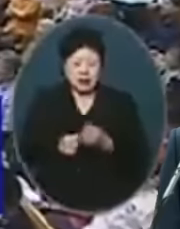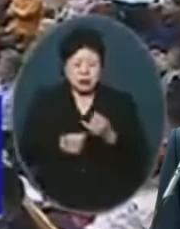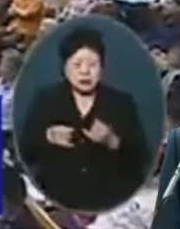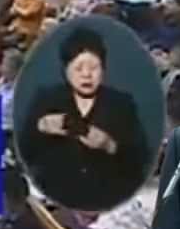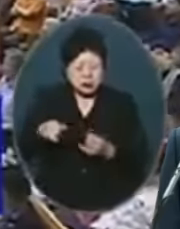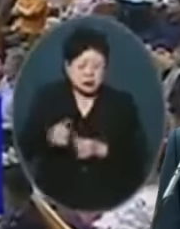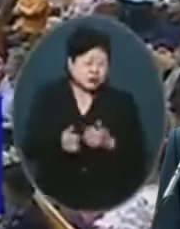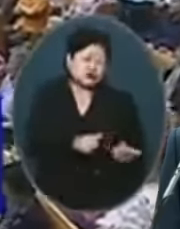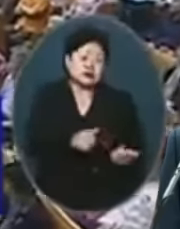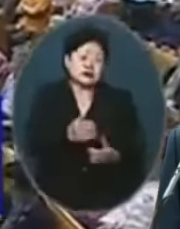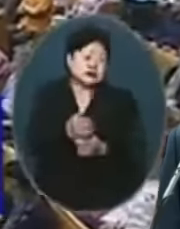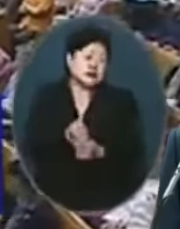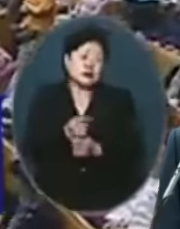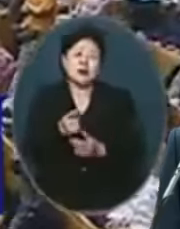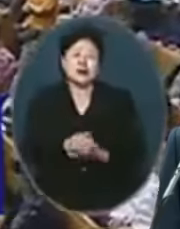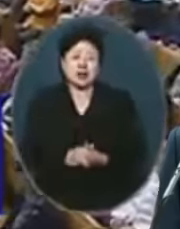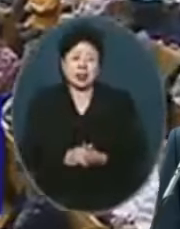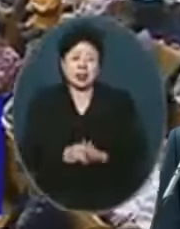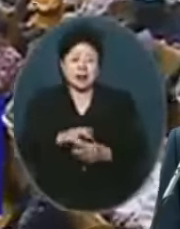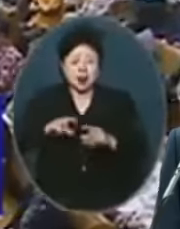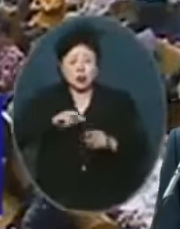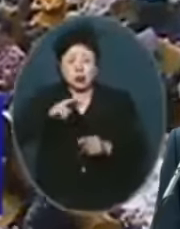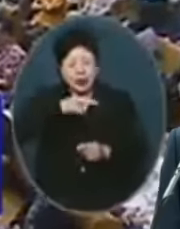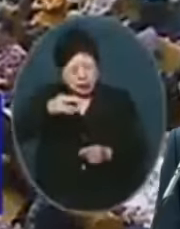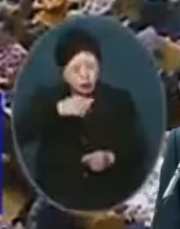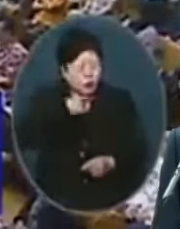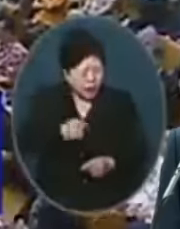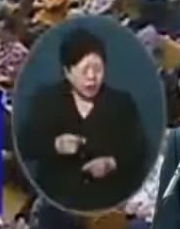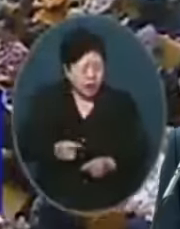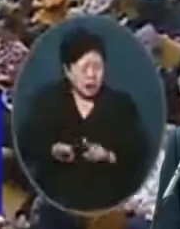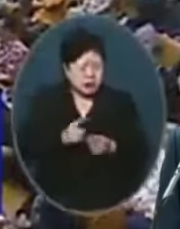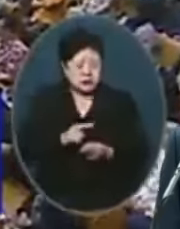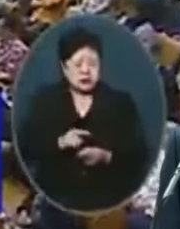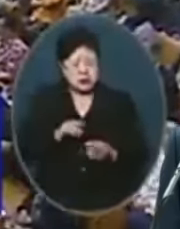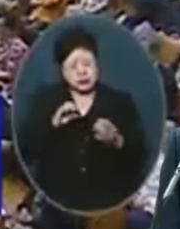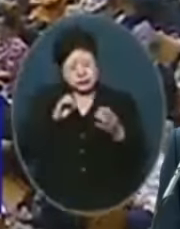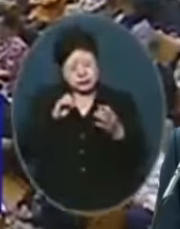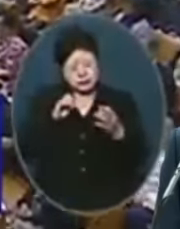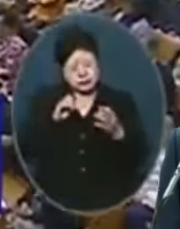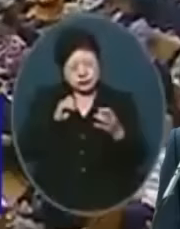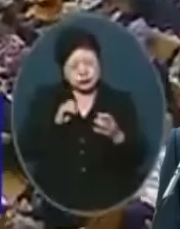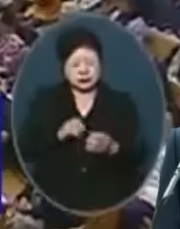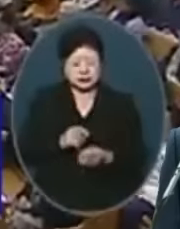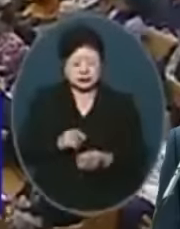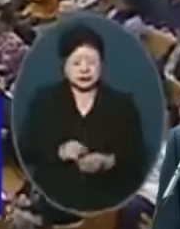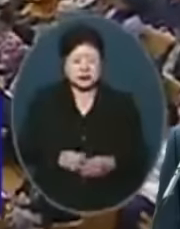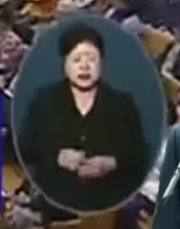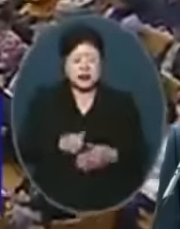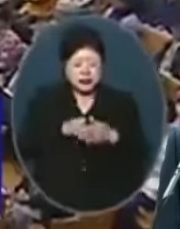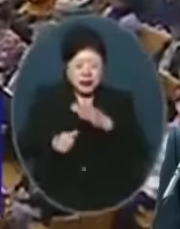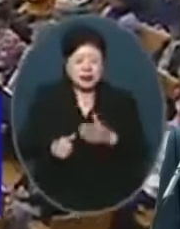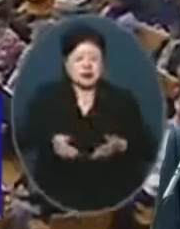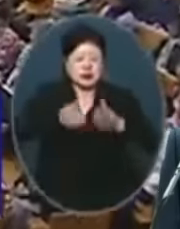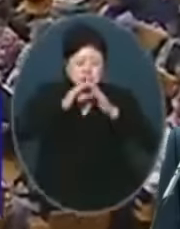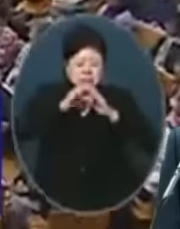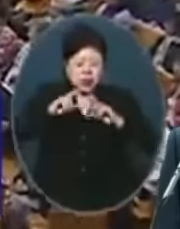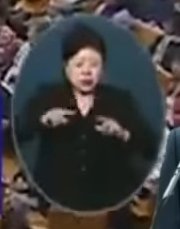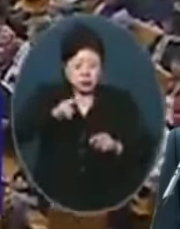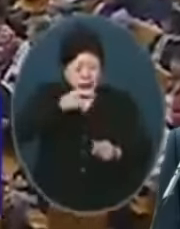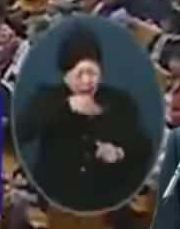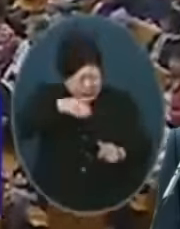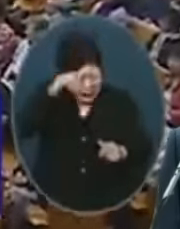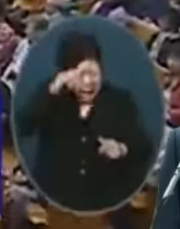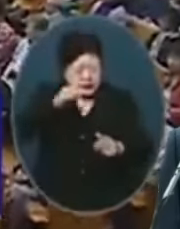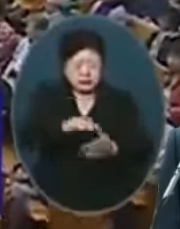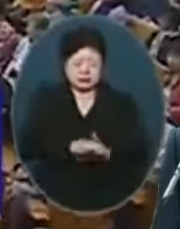사로잡히리니 애굽으로 돌아가는 것이 낫지 아니하랴. 이에 서로 말하되 우리가 한 지휘관을 세우고 애굽으로